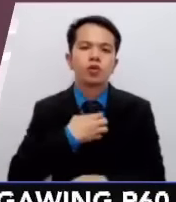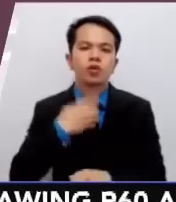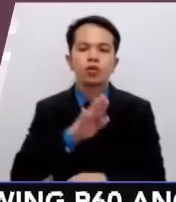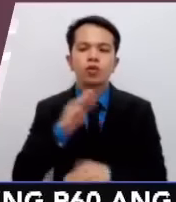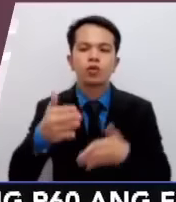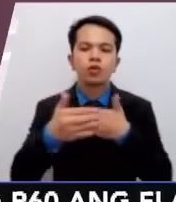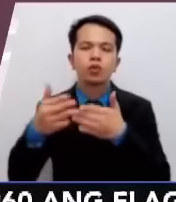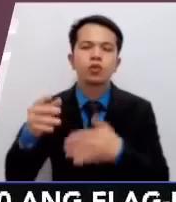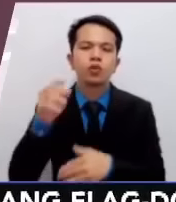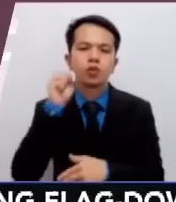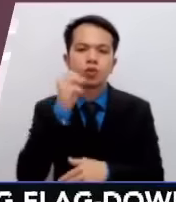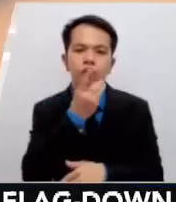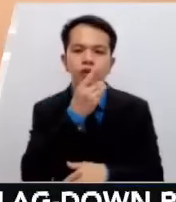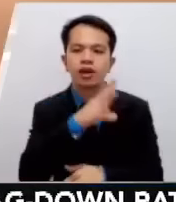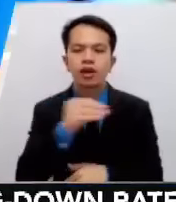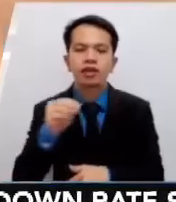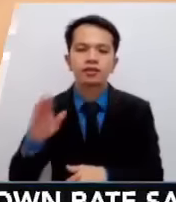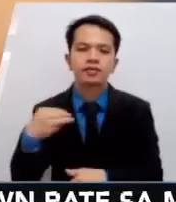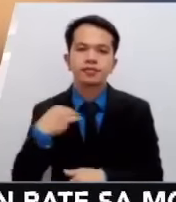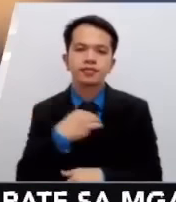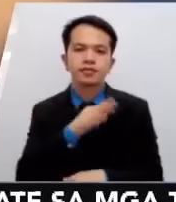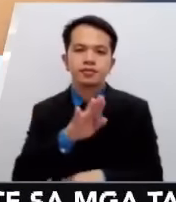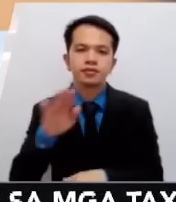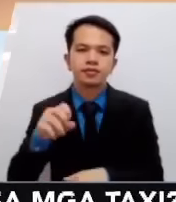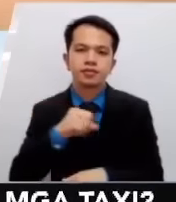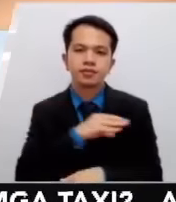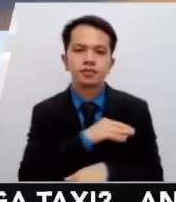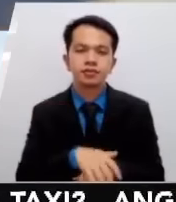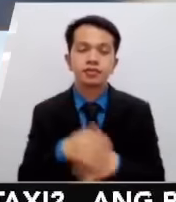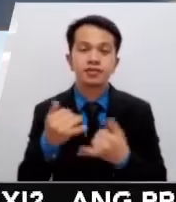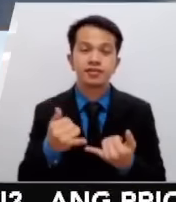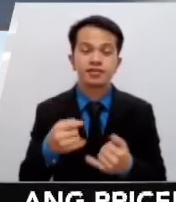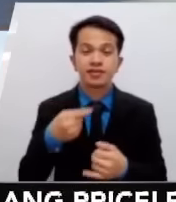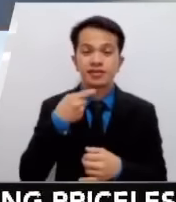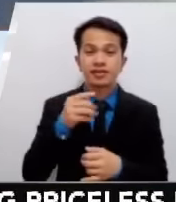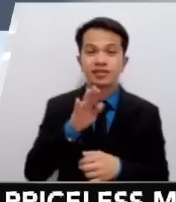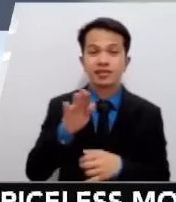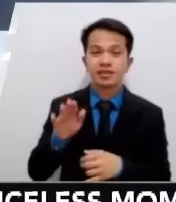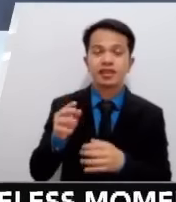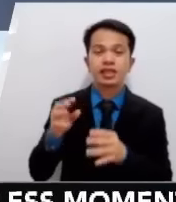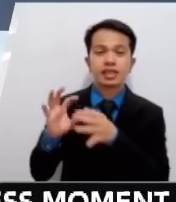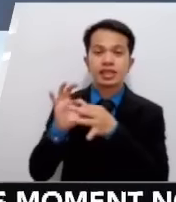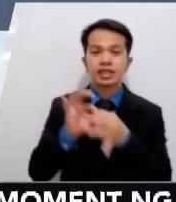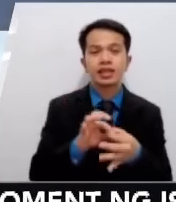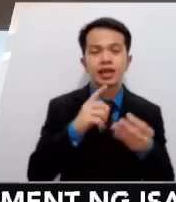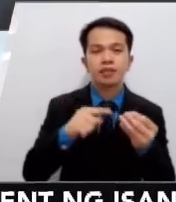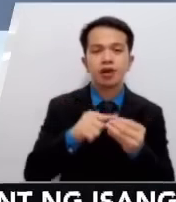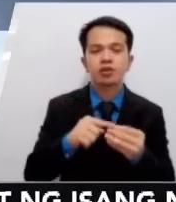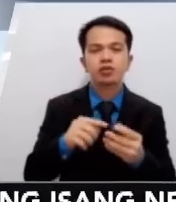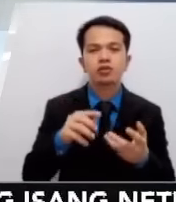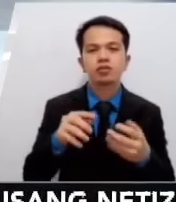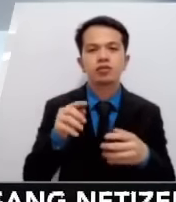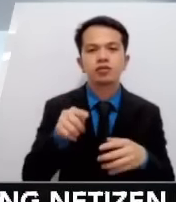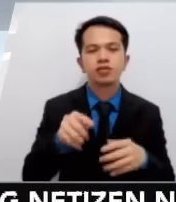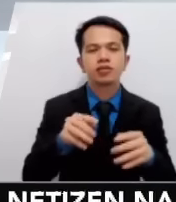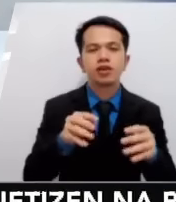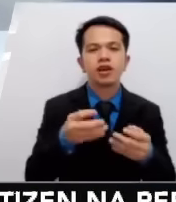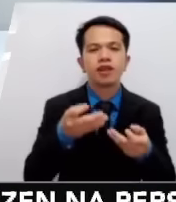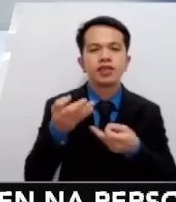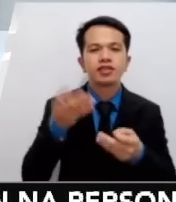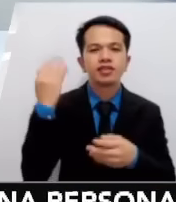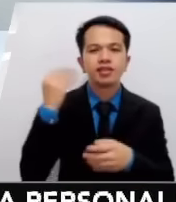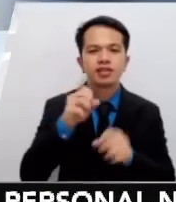kanyang opisina. Ayon kay PNP Chief Police General Romel Marbil, kaugnay ito sa komosyon sa detention facility sa Kamara noong Sabado